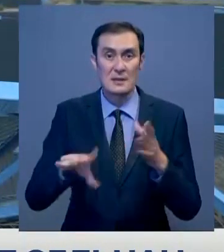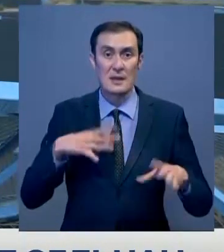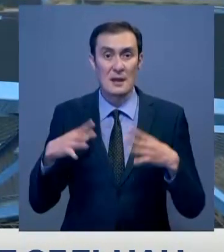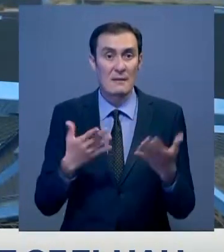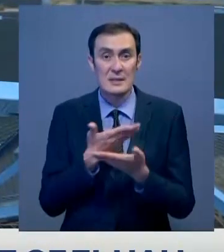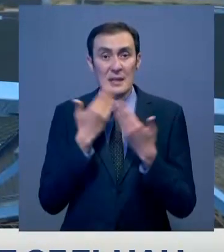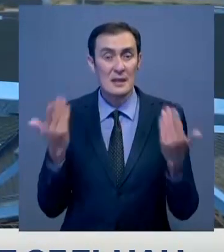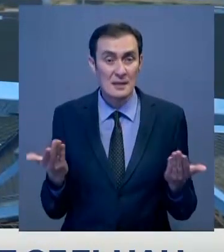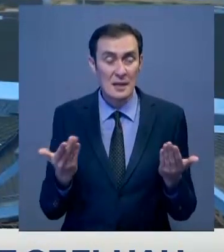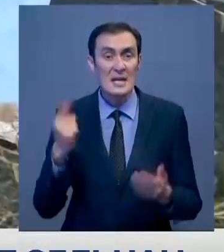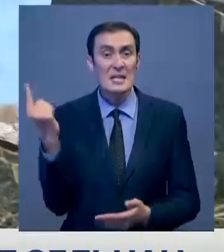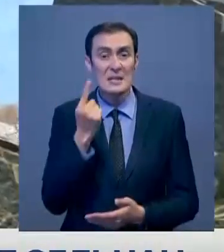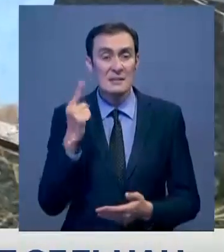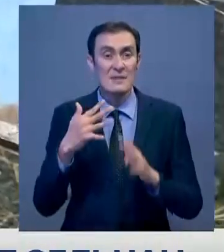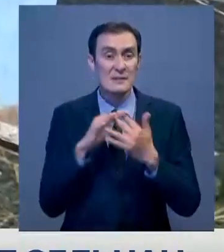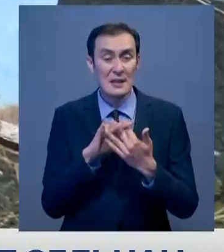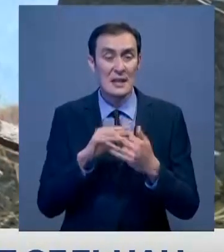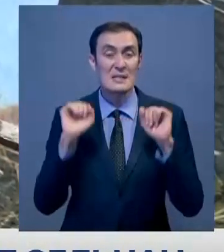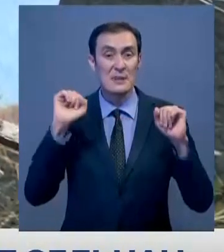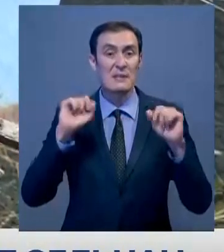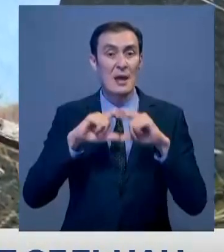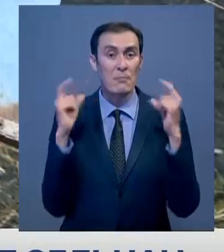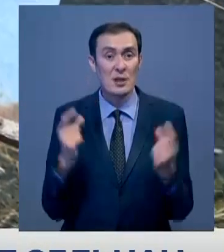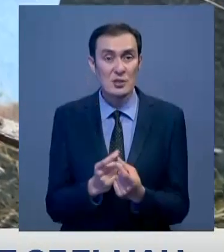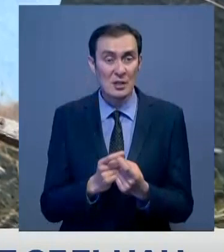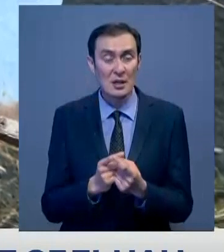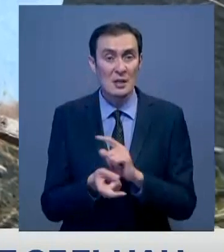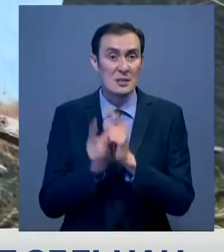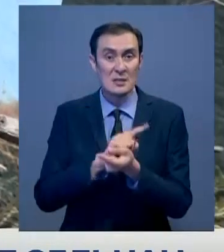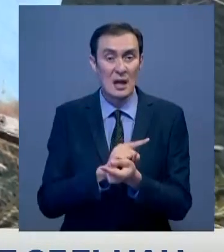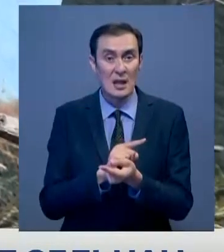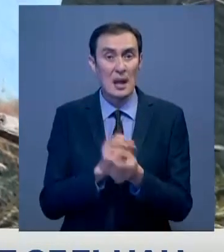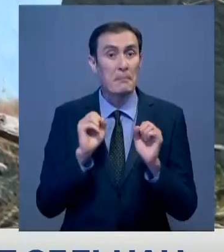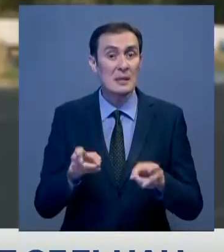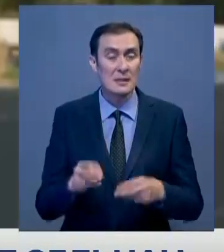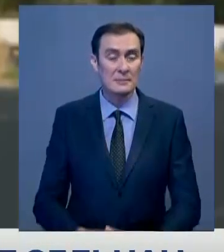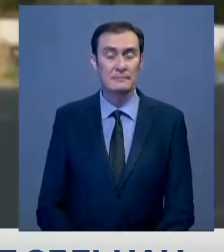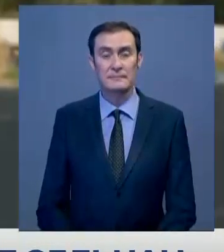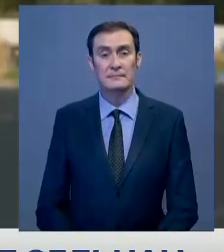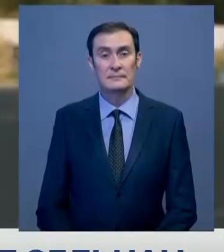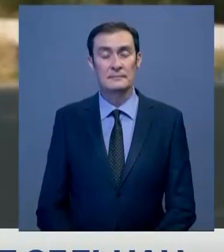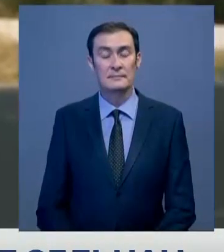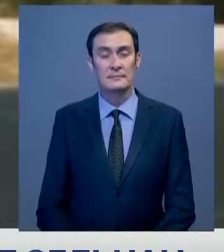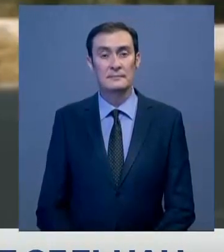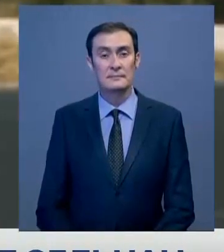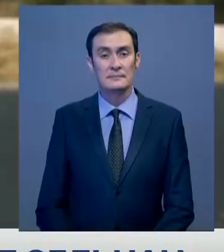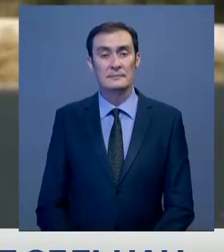тренироваться негде. Единственная в селе Шаян спортивная площадка стала небезопасной.